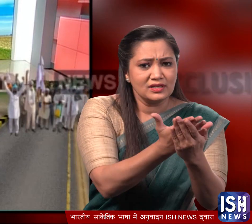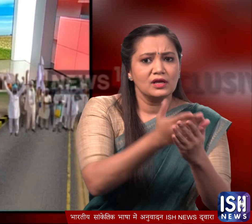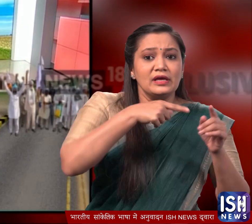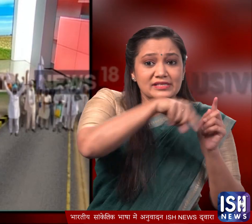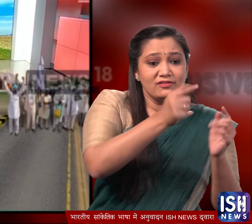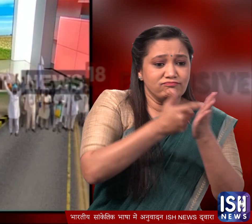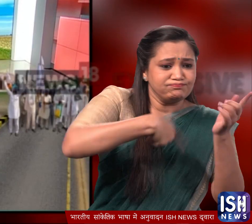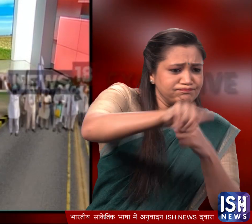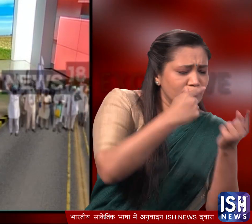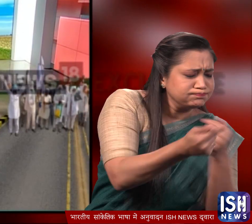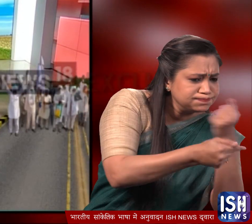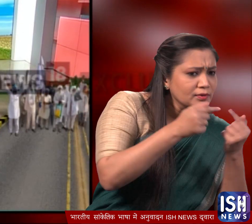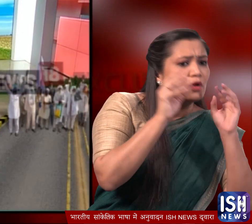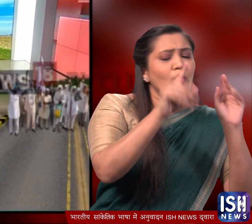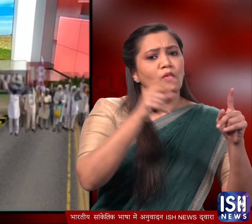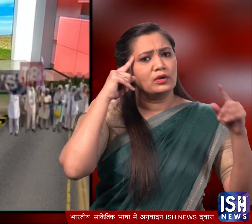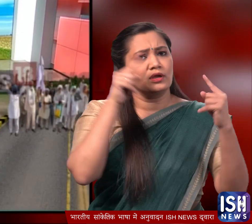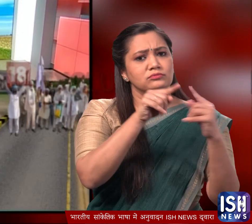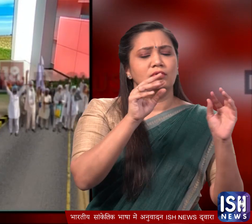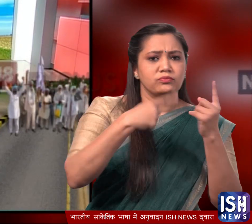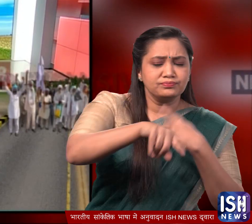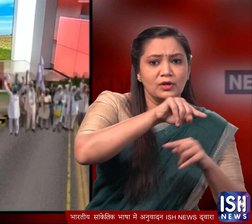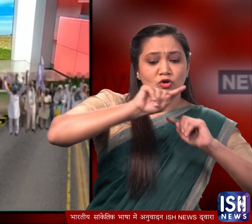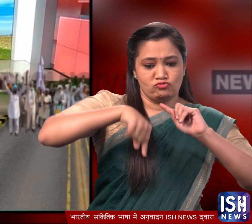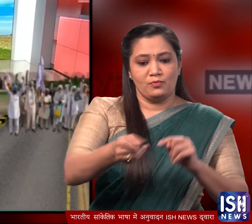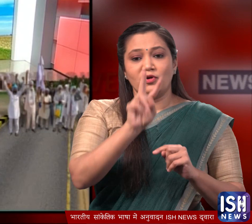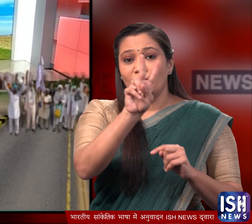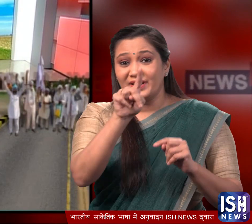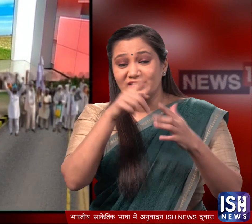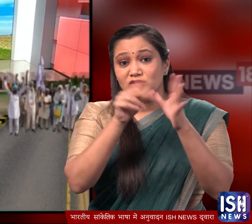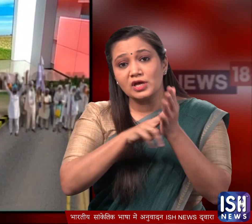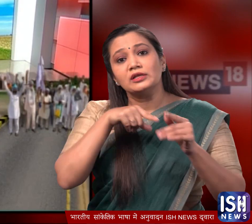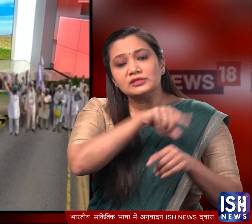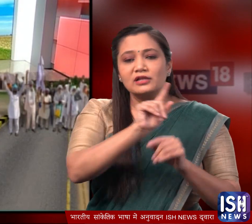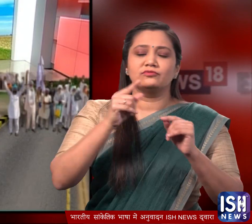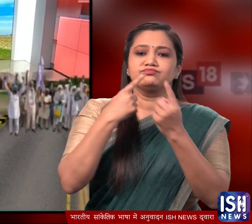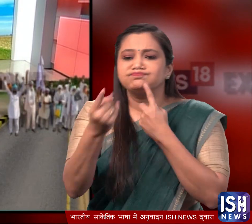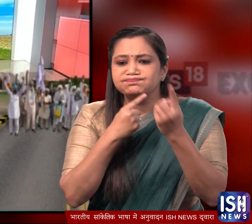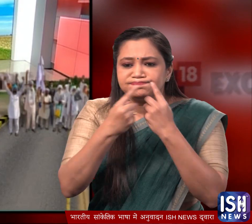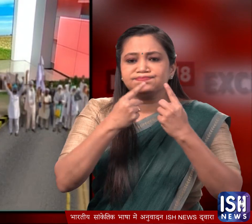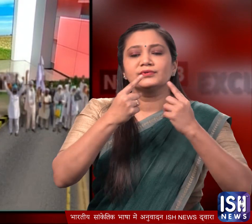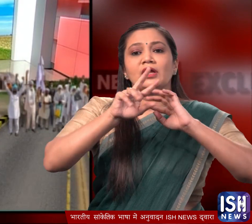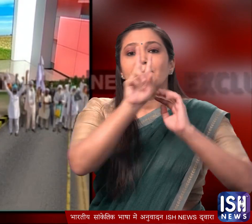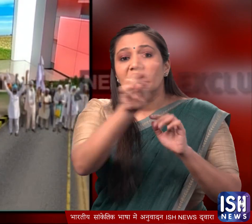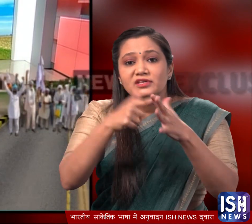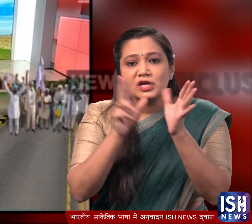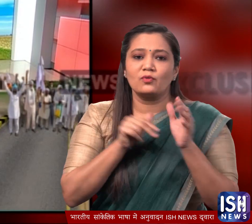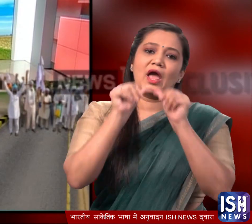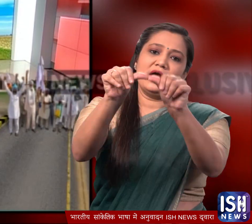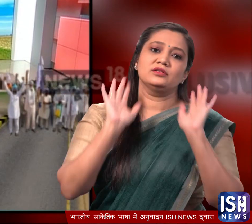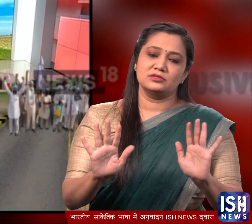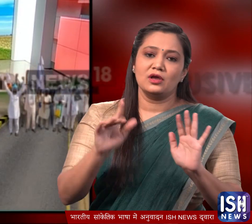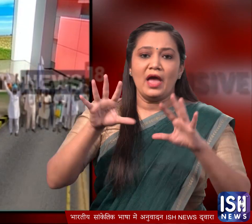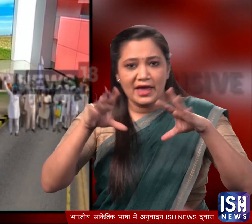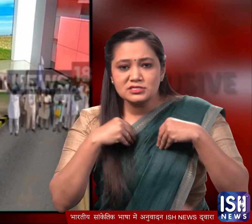नेताओं ने पहले अलग बैठकर बात की, जिसके बाद उन्होंने फैसला किया कि वो इस पर कल यानी कि 21 जनवरी को आपस में चर्चा करेंगे और 22 जनवरी की